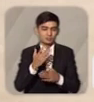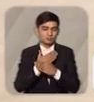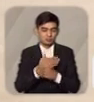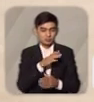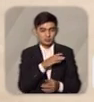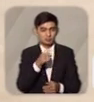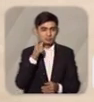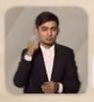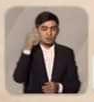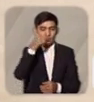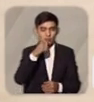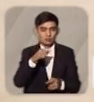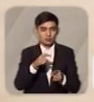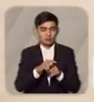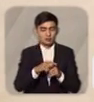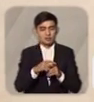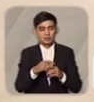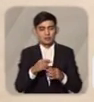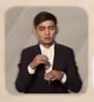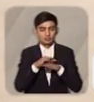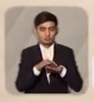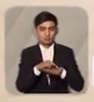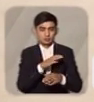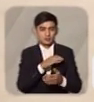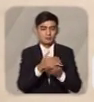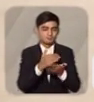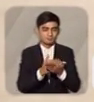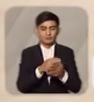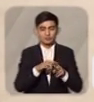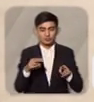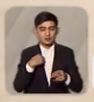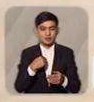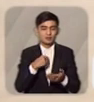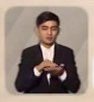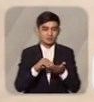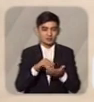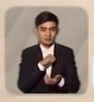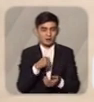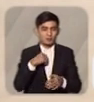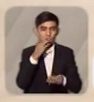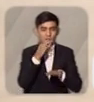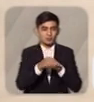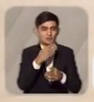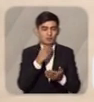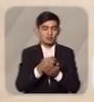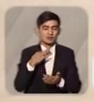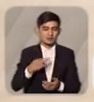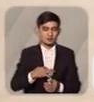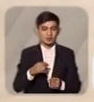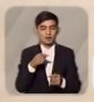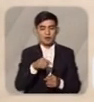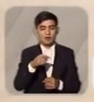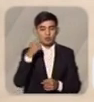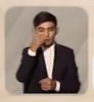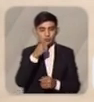Услугами инватакси с прошлого года пользуемся. Возили под мою расписку, в которой я указал, что сам несу ответственность за сына. А в этом году нам